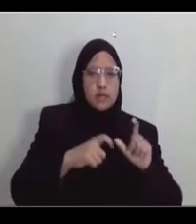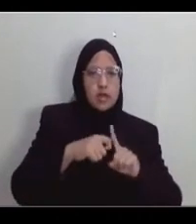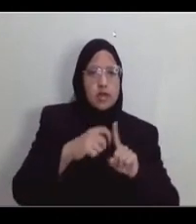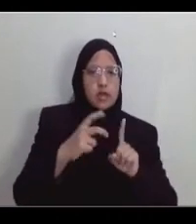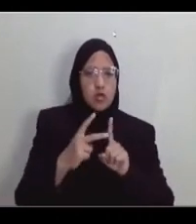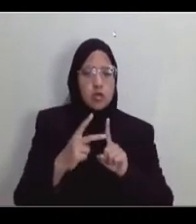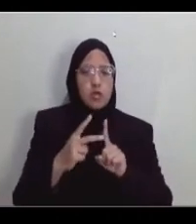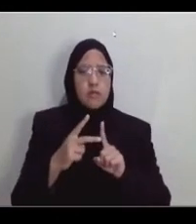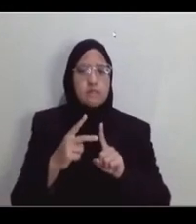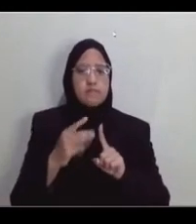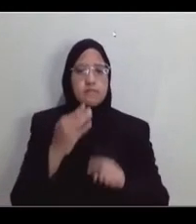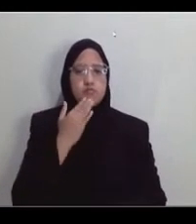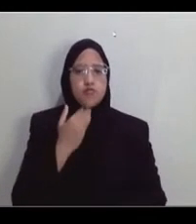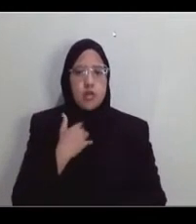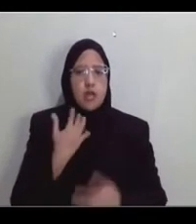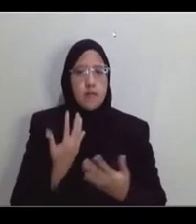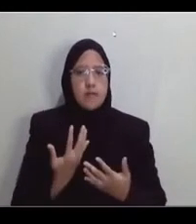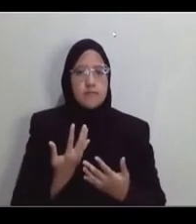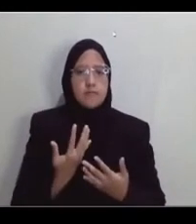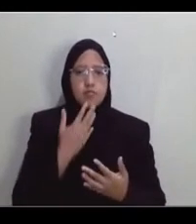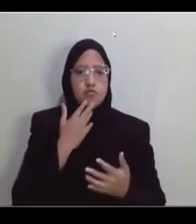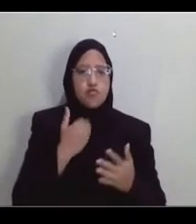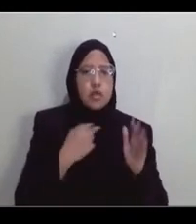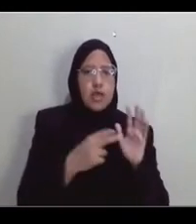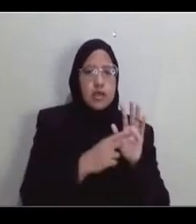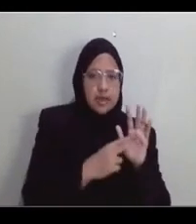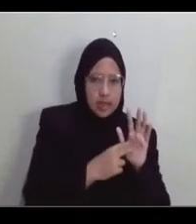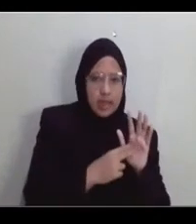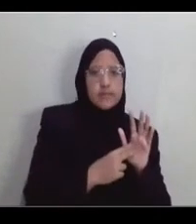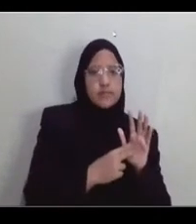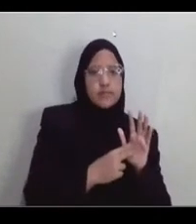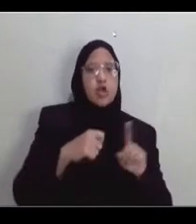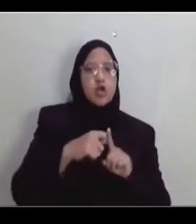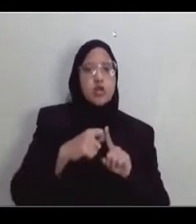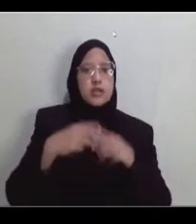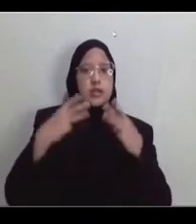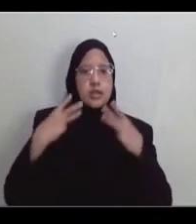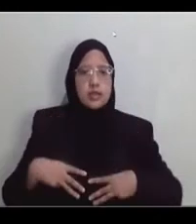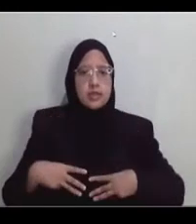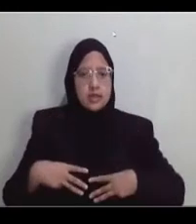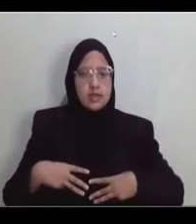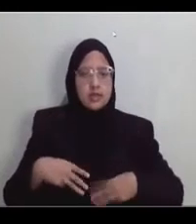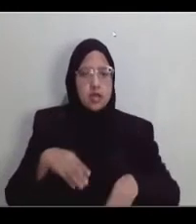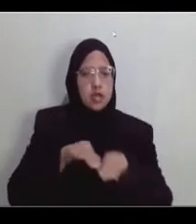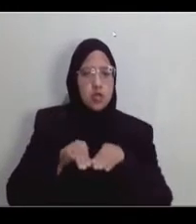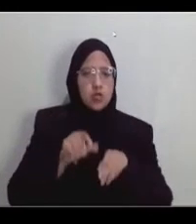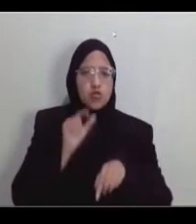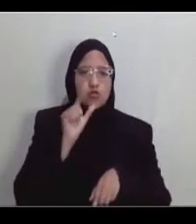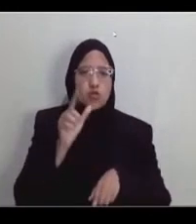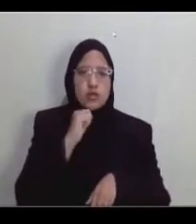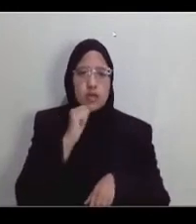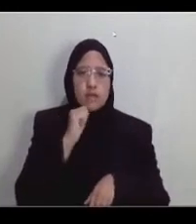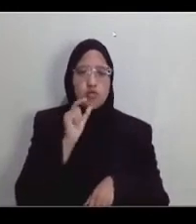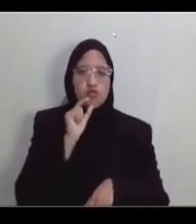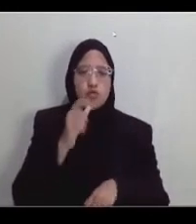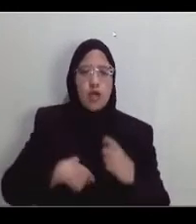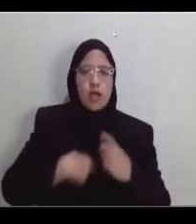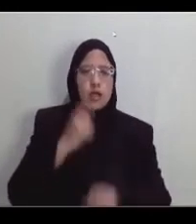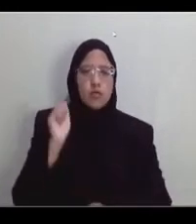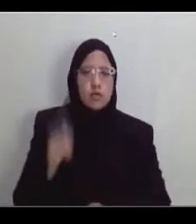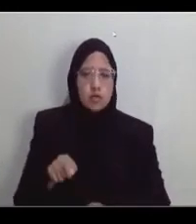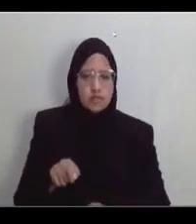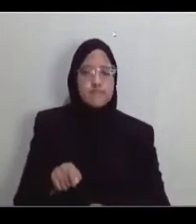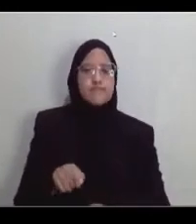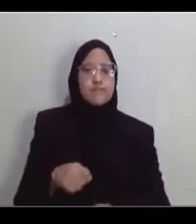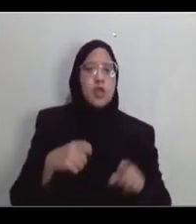esensial adalah ibarat konstitusi etik bagi hakim konstitusi sebagai konstitusi etik sebagaimana layaknya